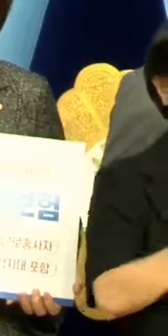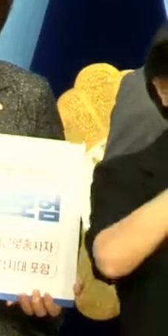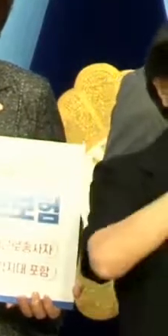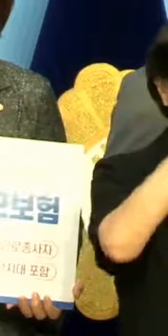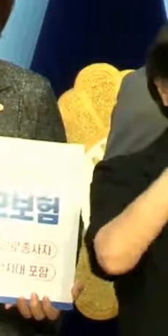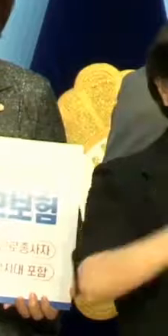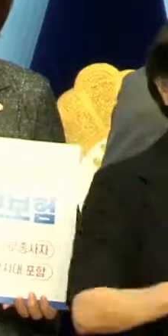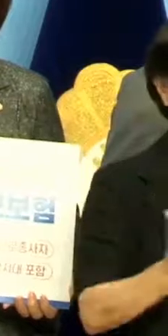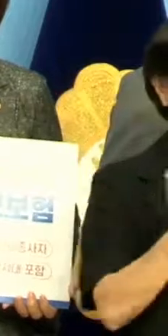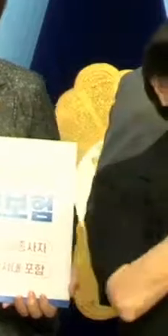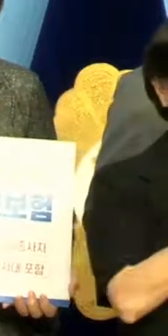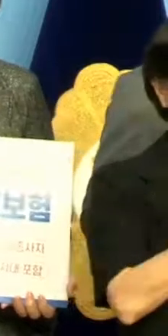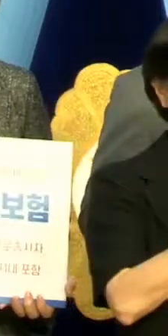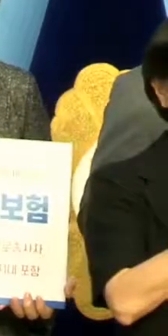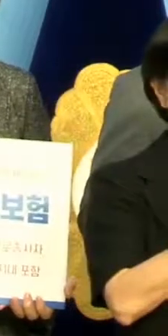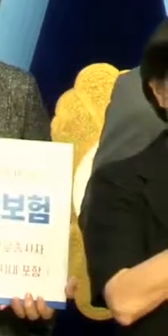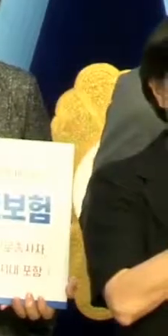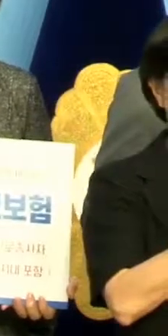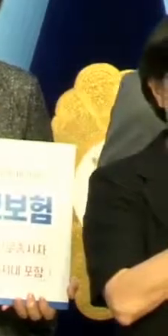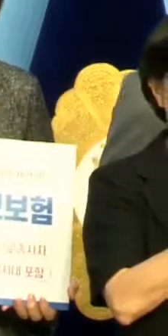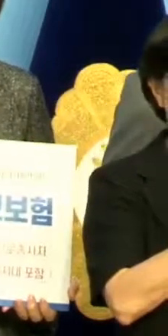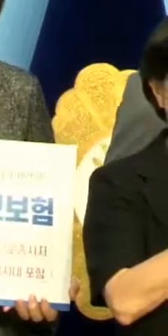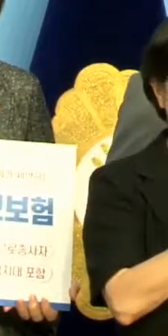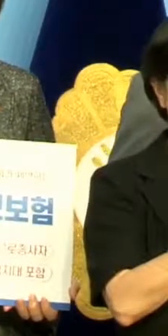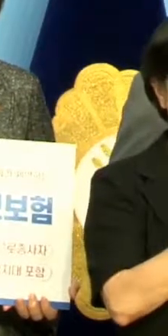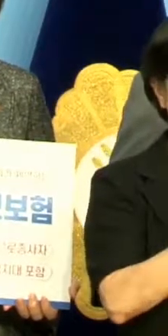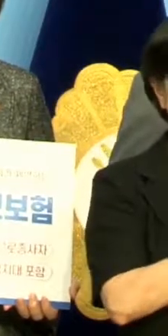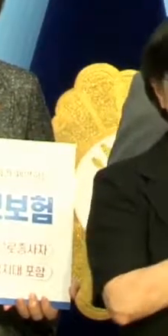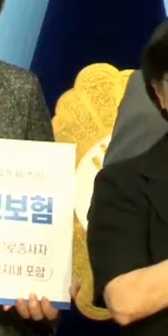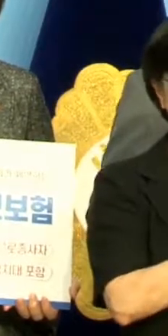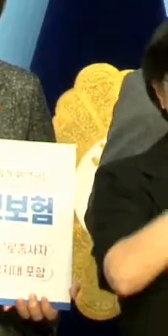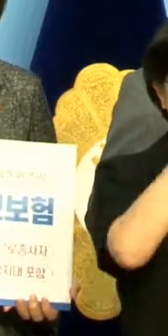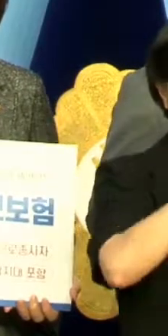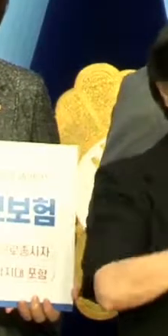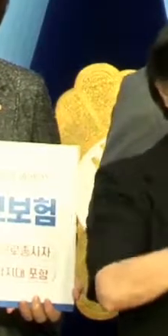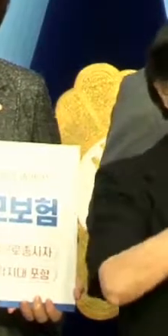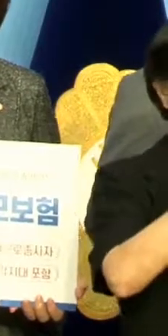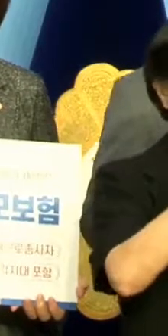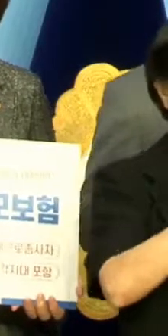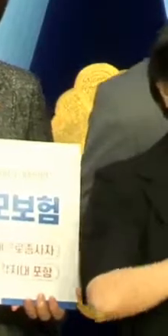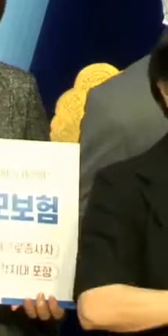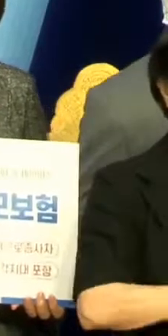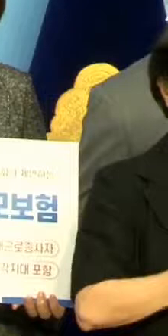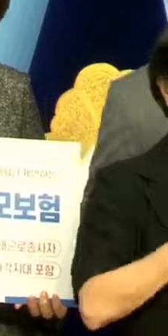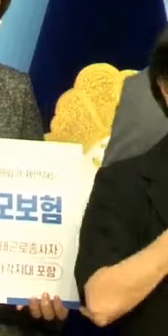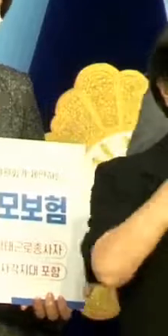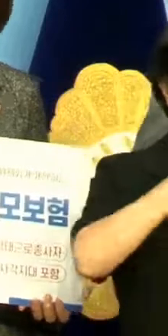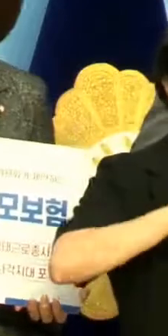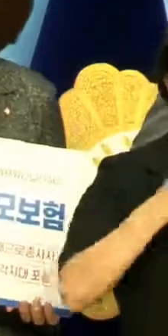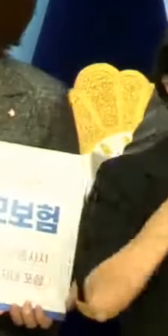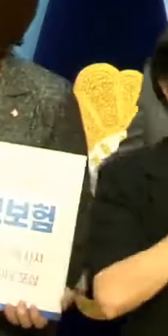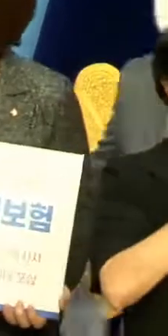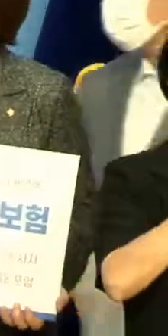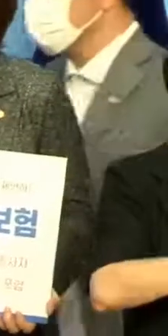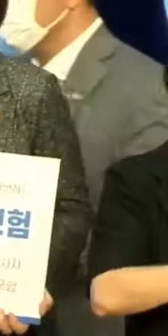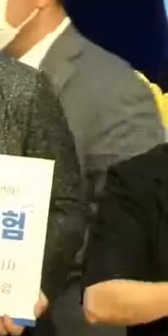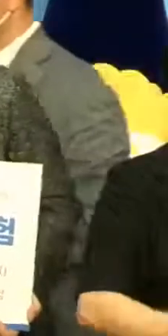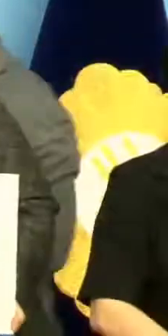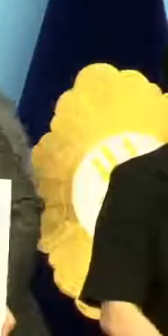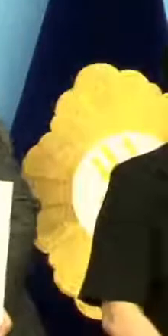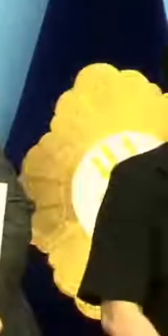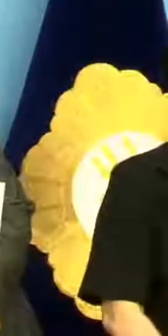내용 배포 뜨린 자료 및 발간될 결과 보고서 책자 를 참고해 주시면 게 말합니다 감사합니다